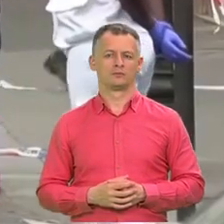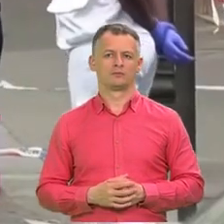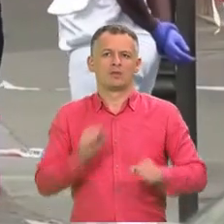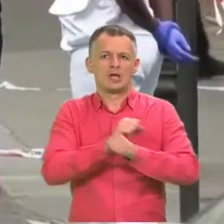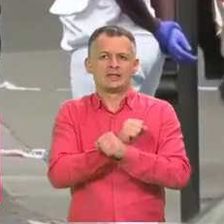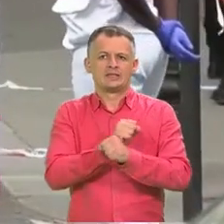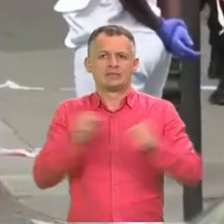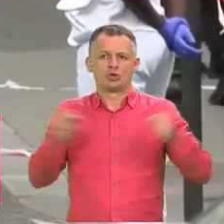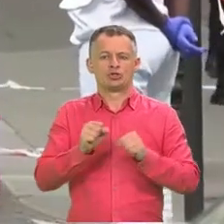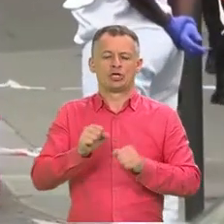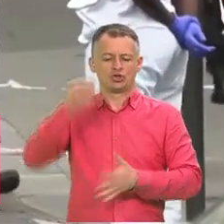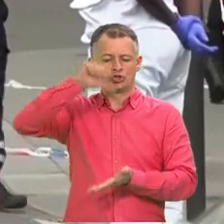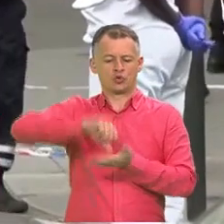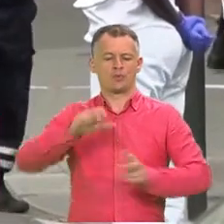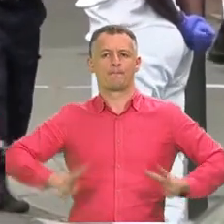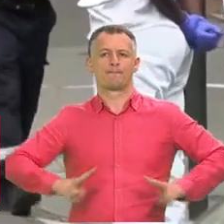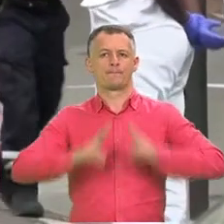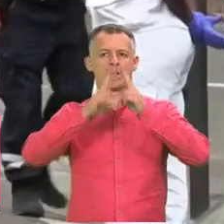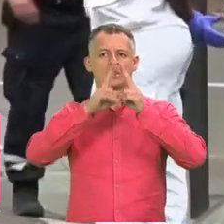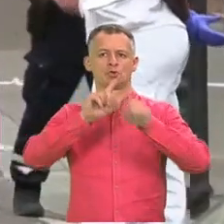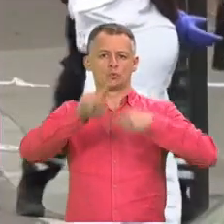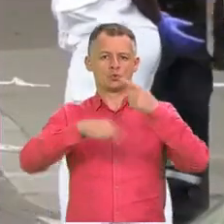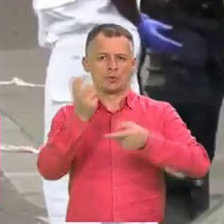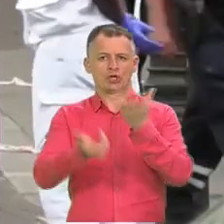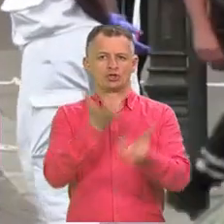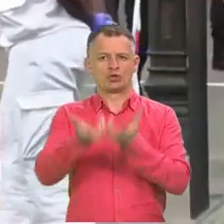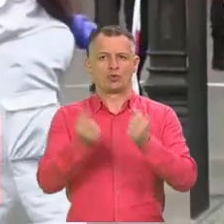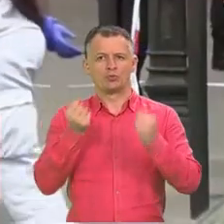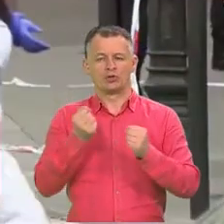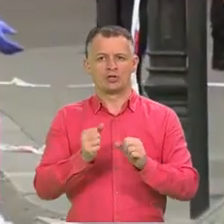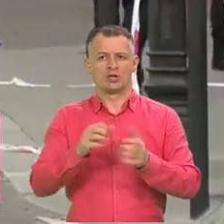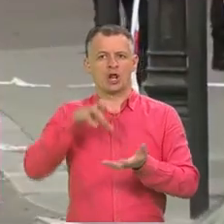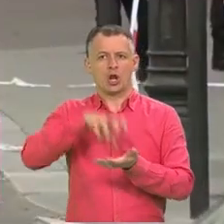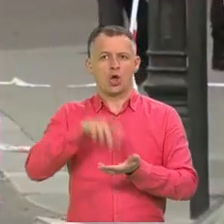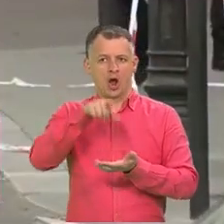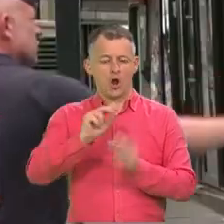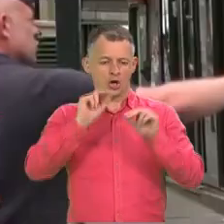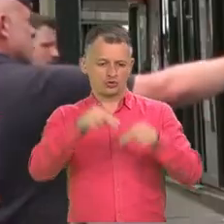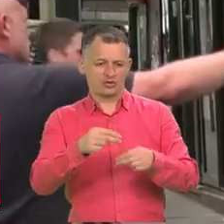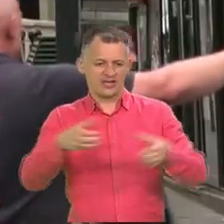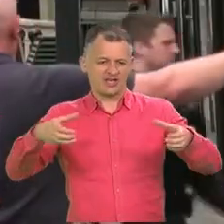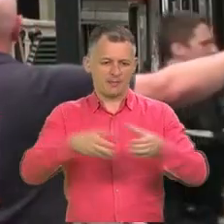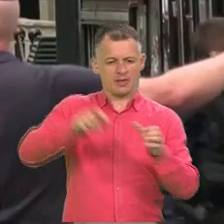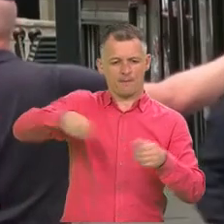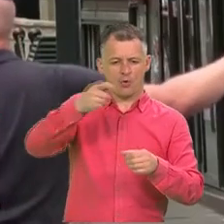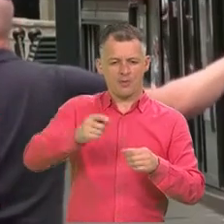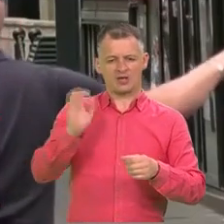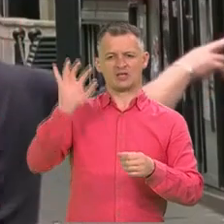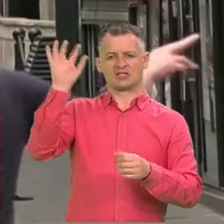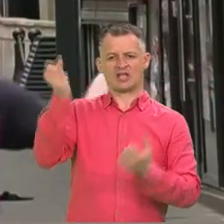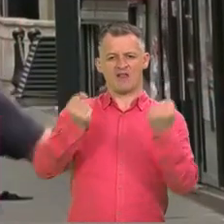Explozia a avut loc în centrul Parisului și a fost urmată de un incendiu puternic. La fața locului au ajuns zeci de echipaje de pompieri, salvări și